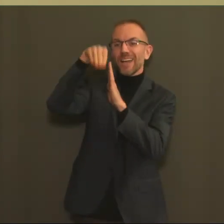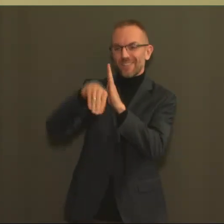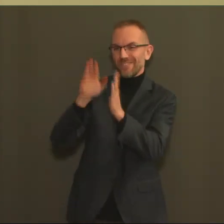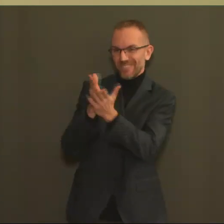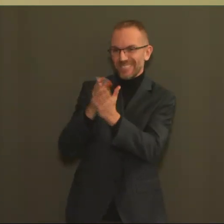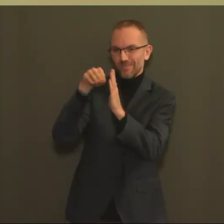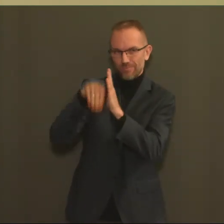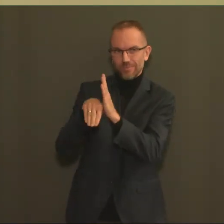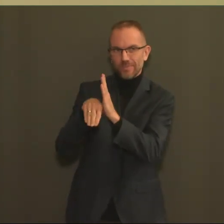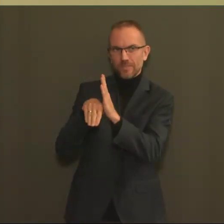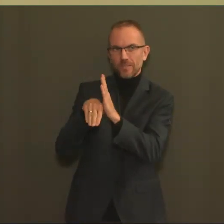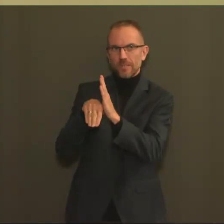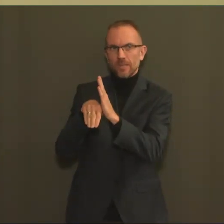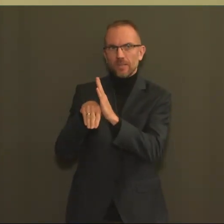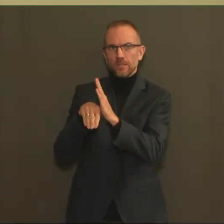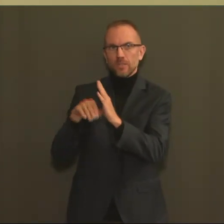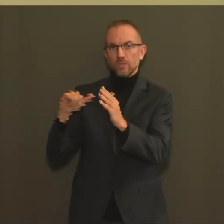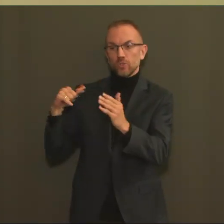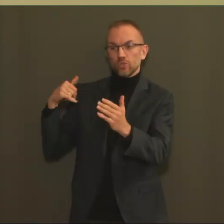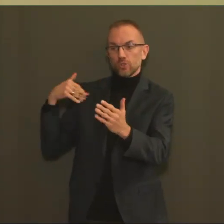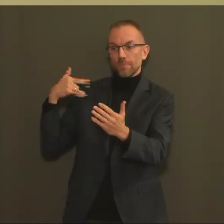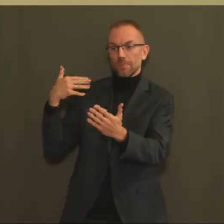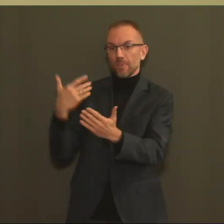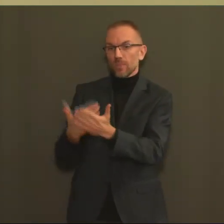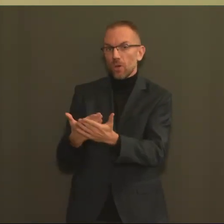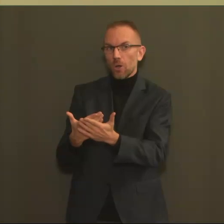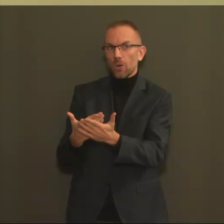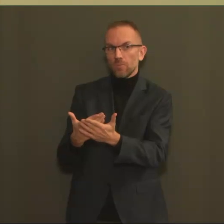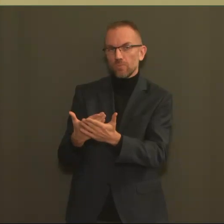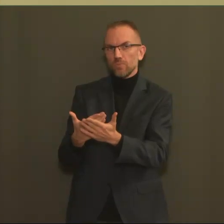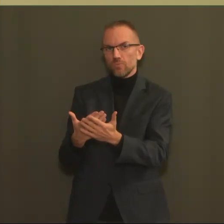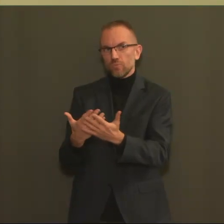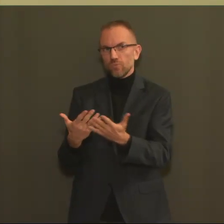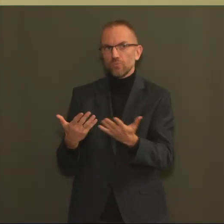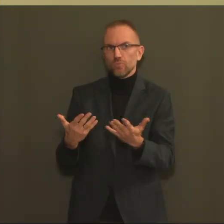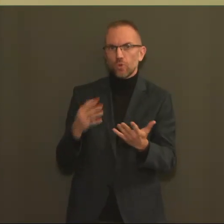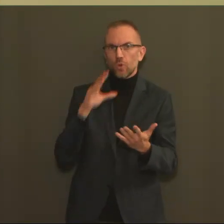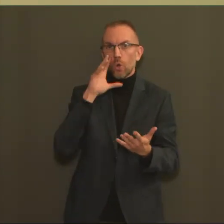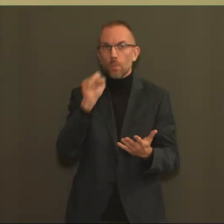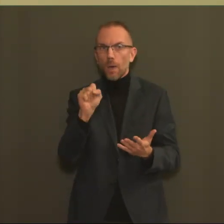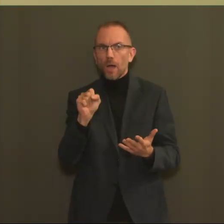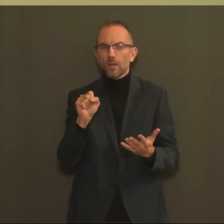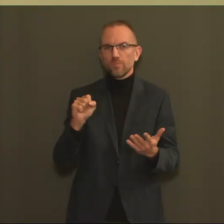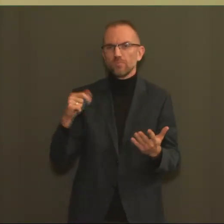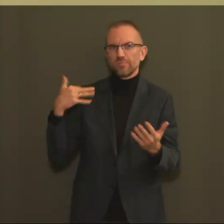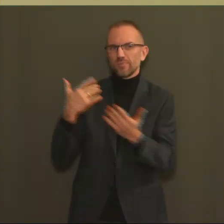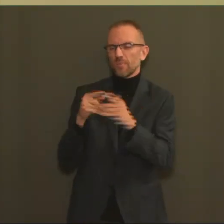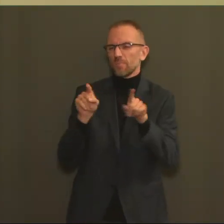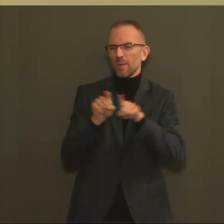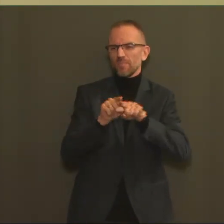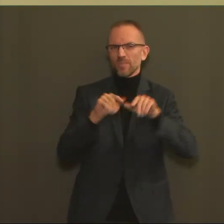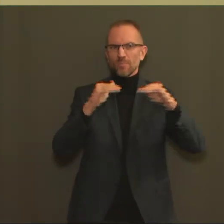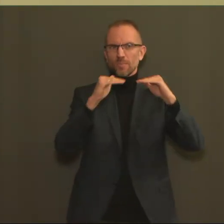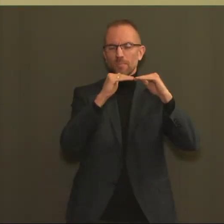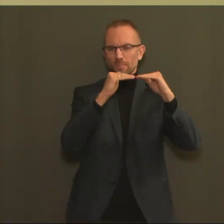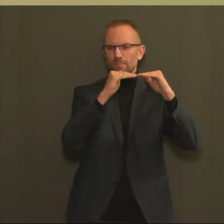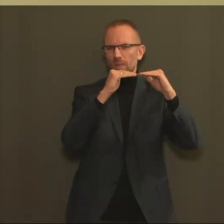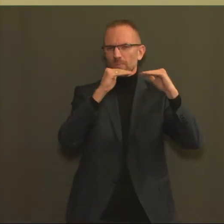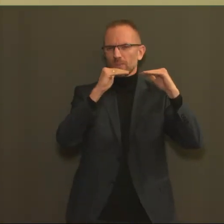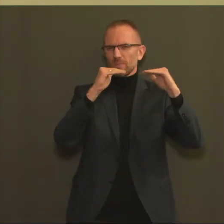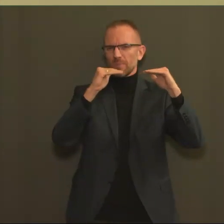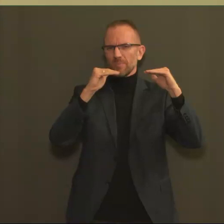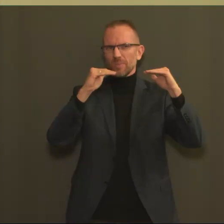onze home actueel ronnie voordien een werkwoord en michonne zal zijn plek toe hoe zal hieronder de de militaire cursus cat gram in wikkeld